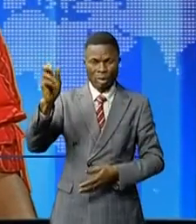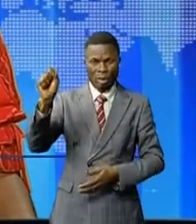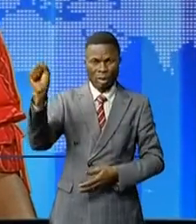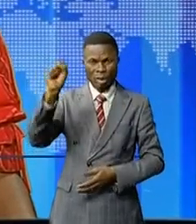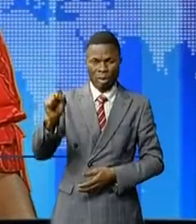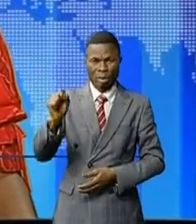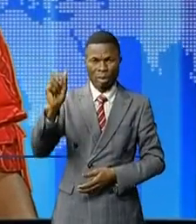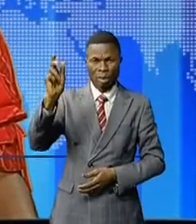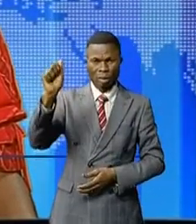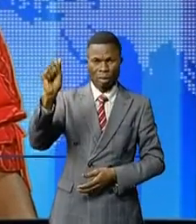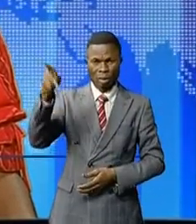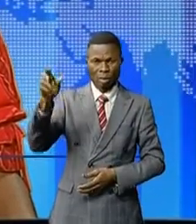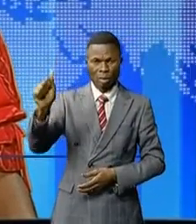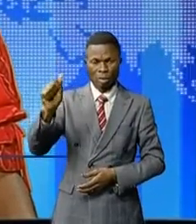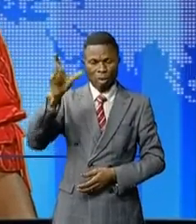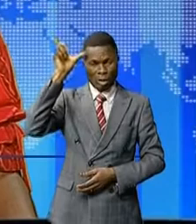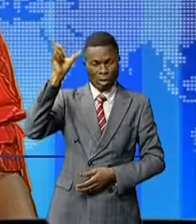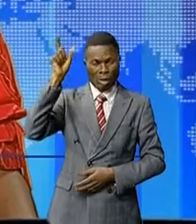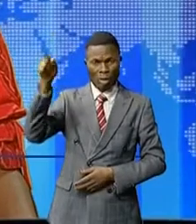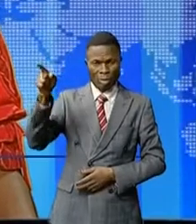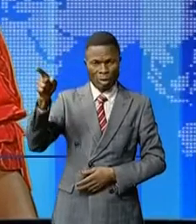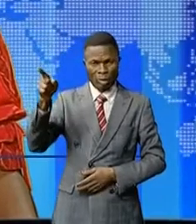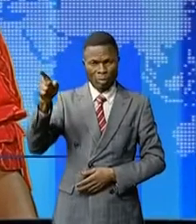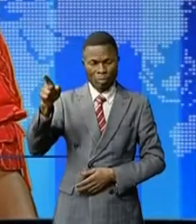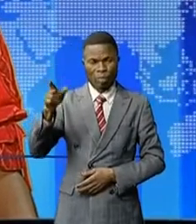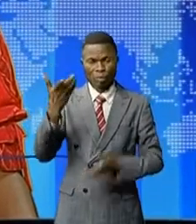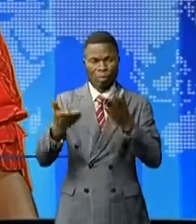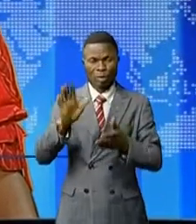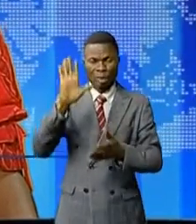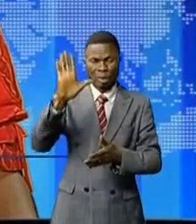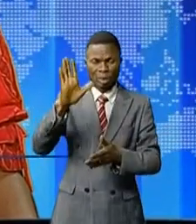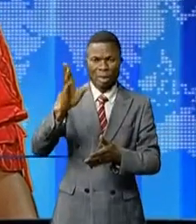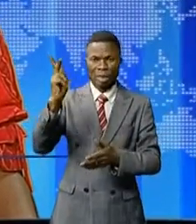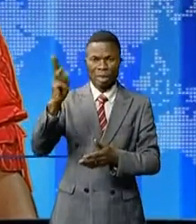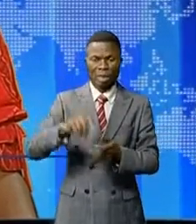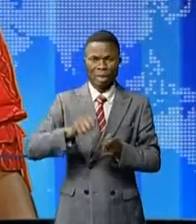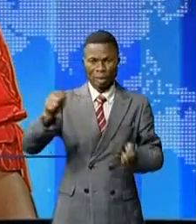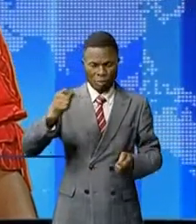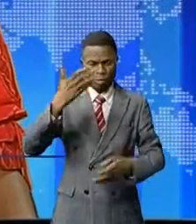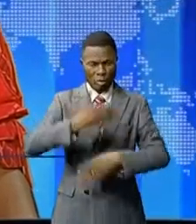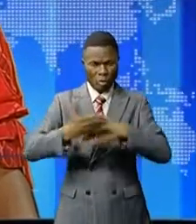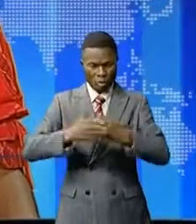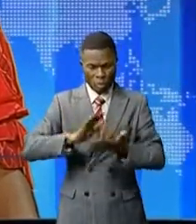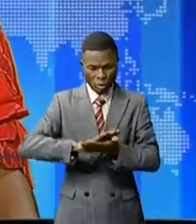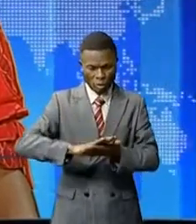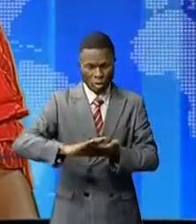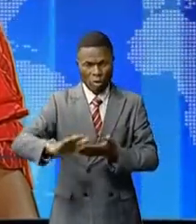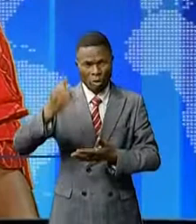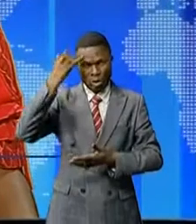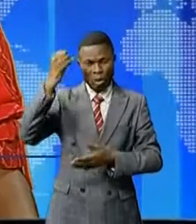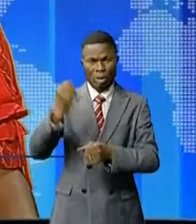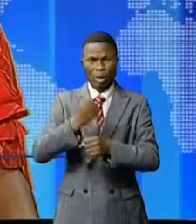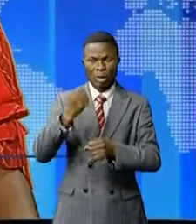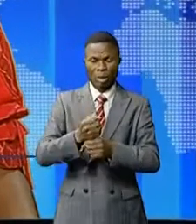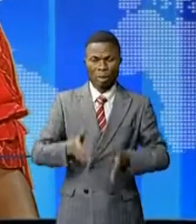à Lubumbashi dans la province du Haut-Katanga. Environ 5 km sont en train d'être asphaltés dans le cadre de travaux